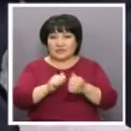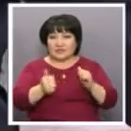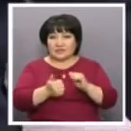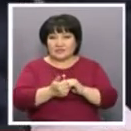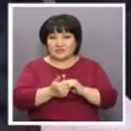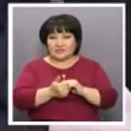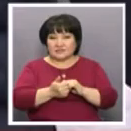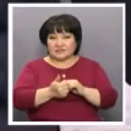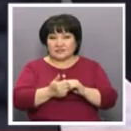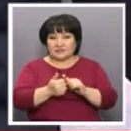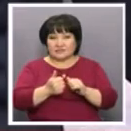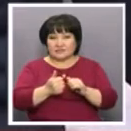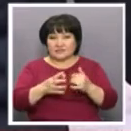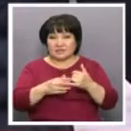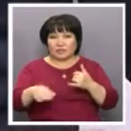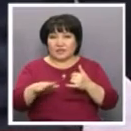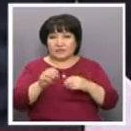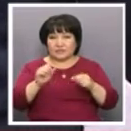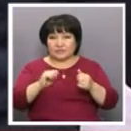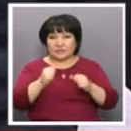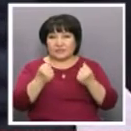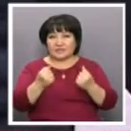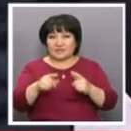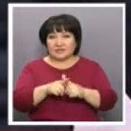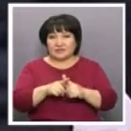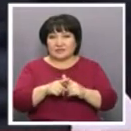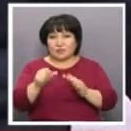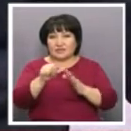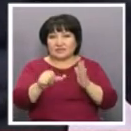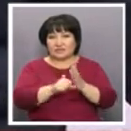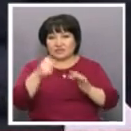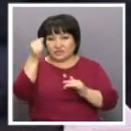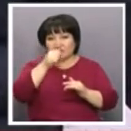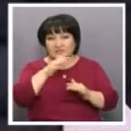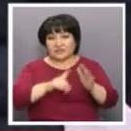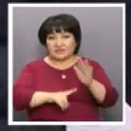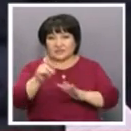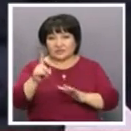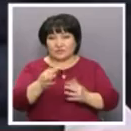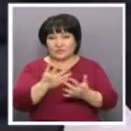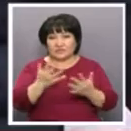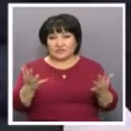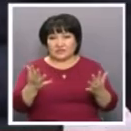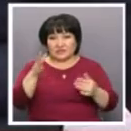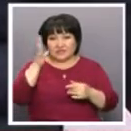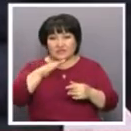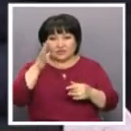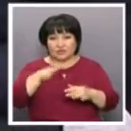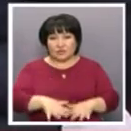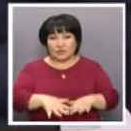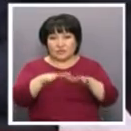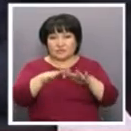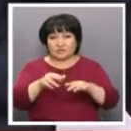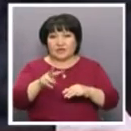16 жылғы жылдың өзінде міне 4-ші рет суға батып отырмыз. Мынау 4-ші күн, бұға дейін біз март айының